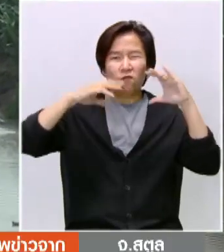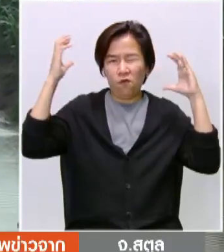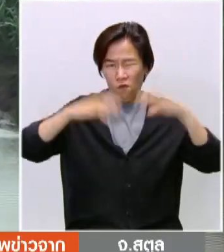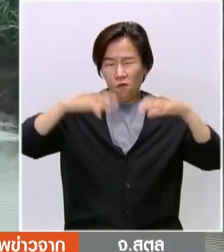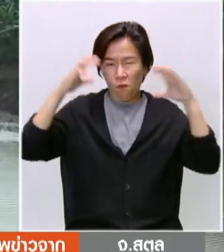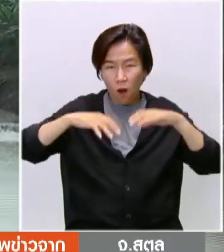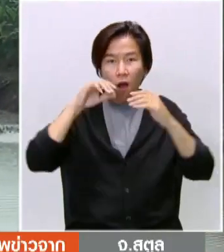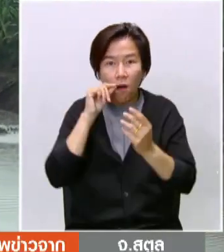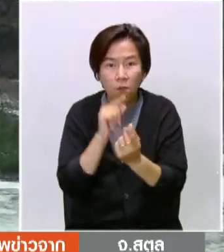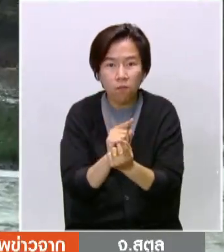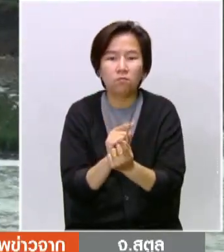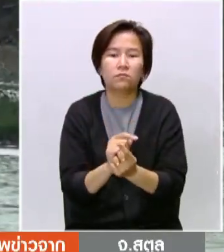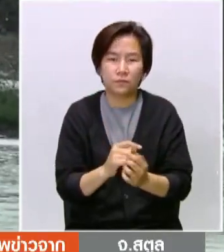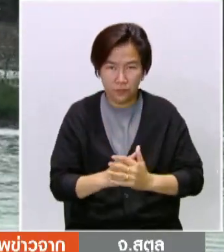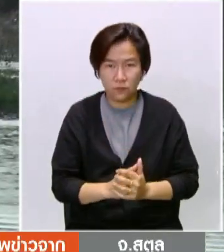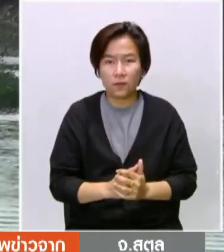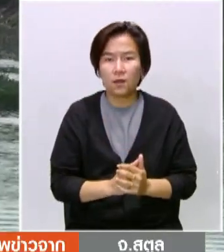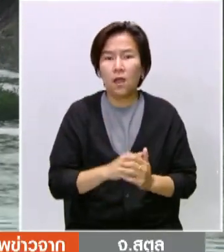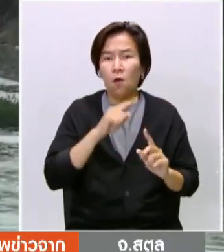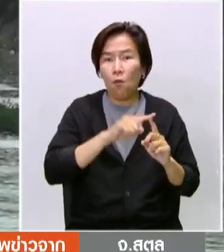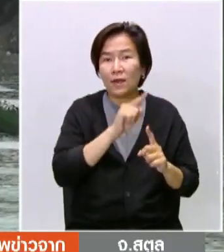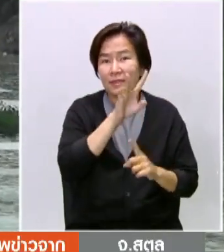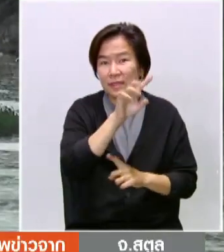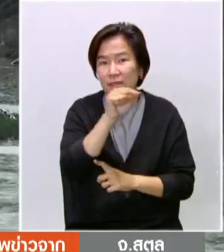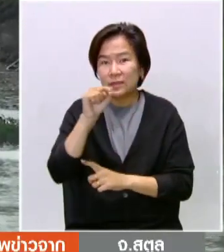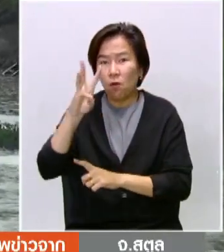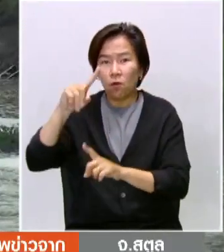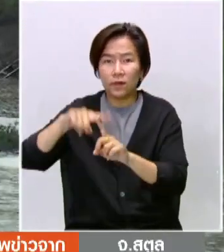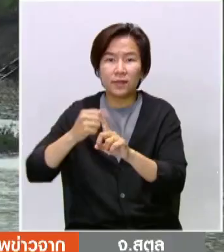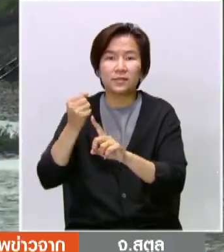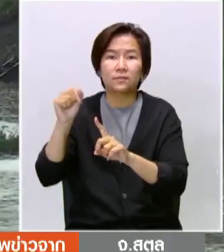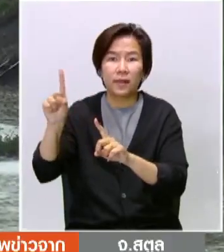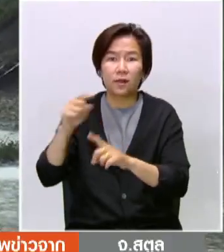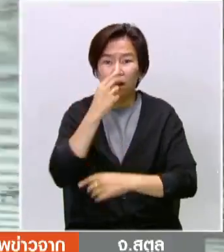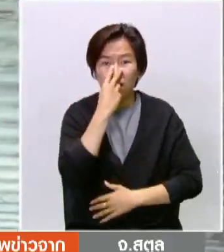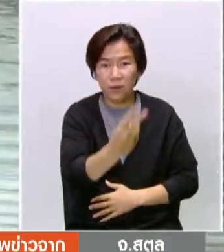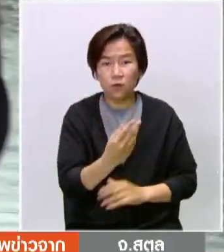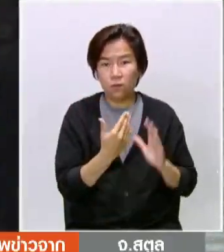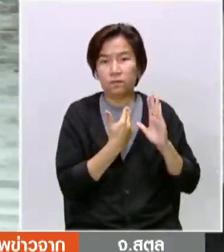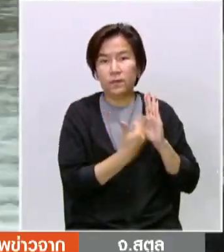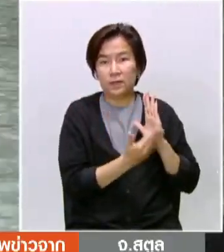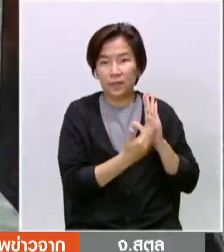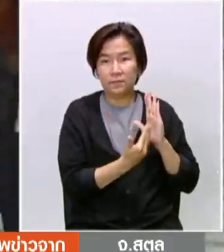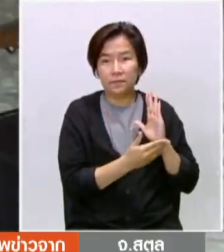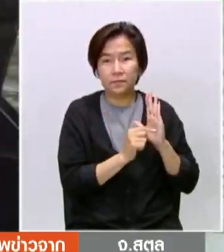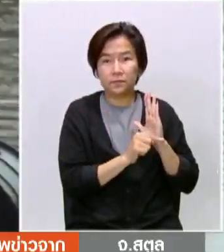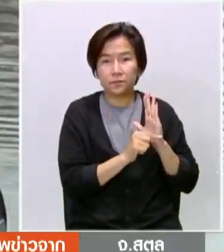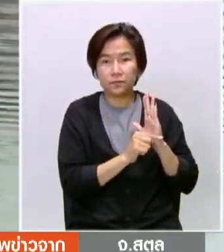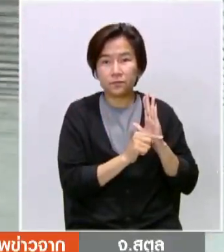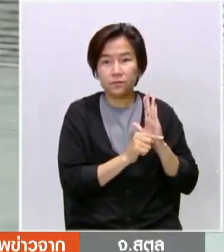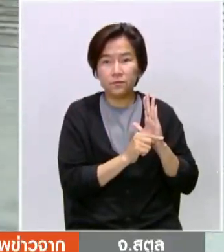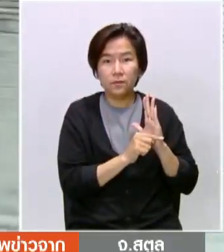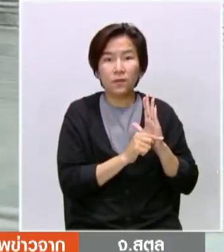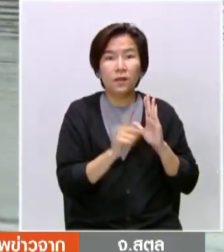กหนักถึงหนักมากโดยเฉพาะ 4-6 พฤศจิกายนนี้ค่ะ ไปในพื้นที่ภาคอีสานกันต่อเลยนะครับสำ